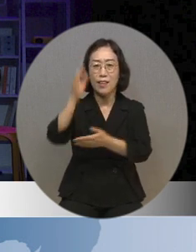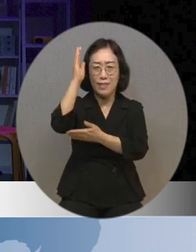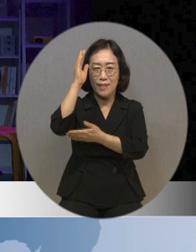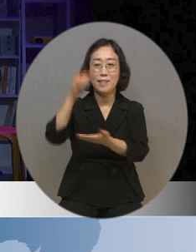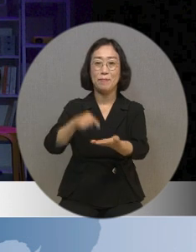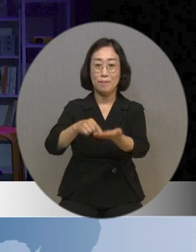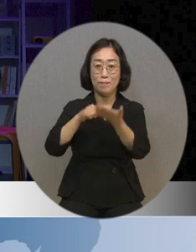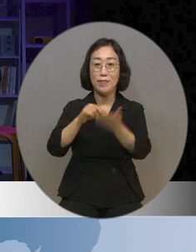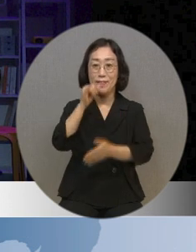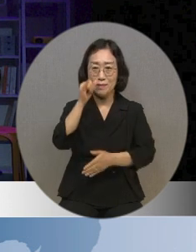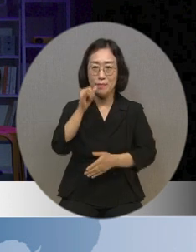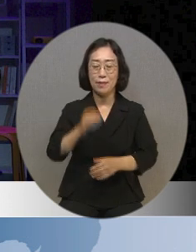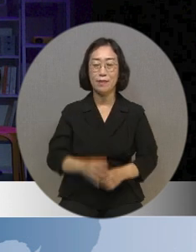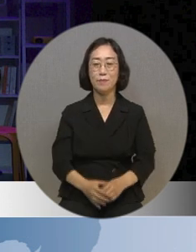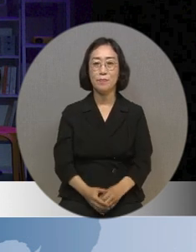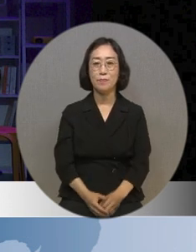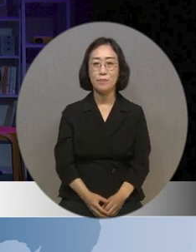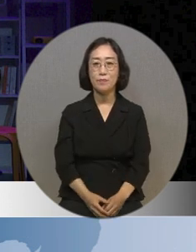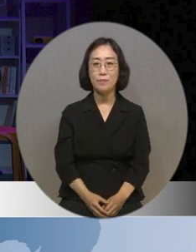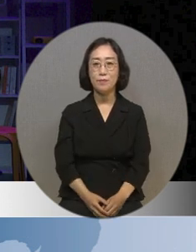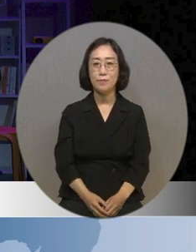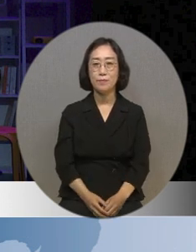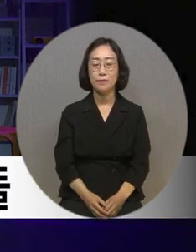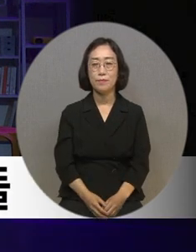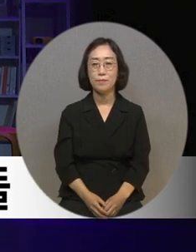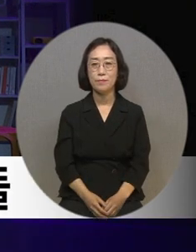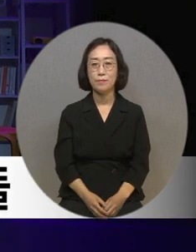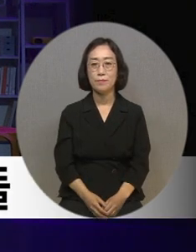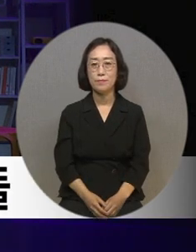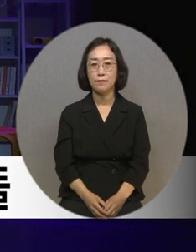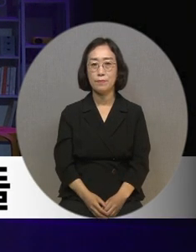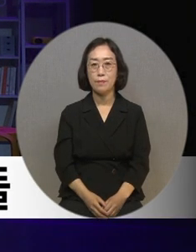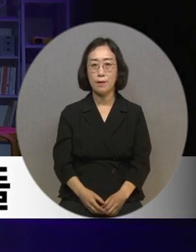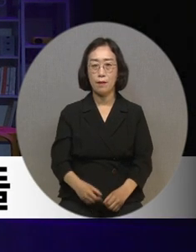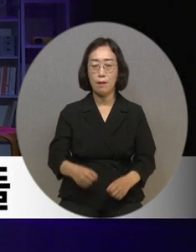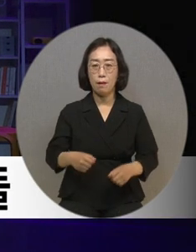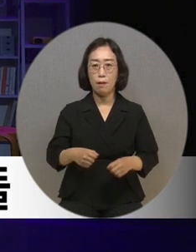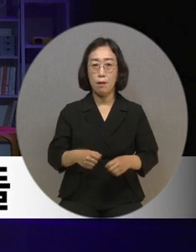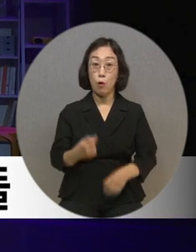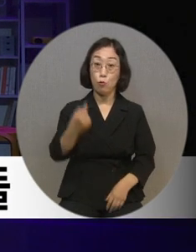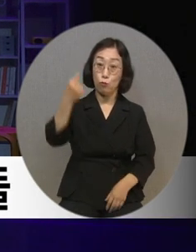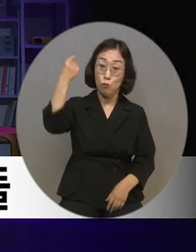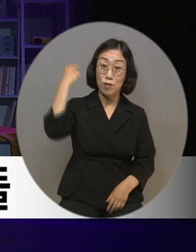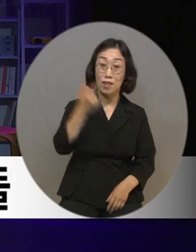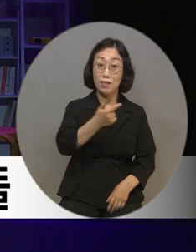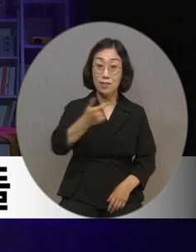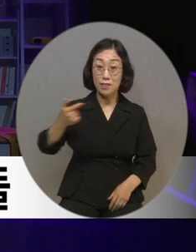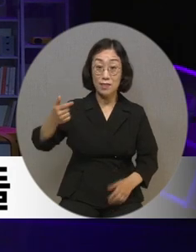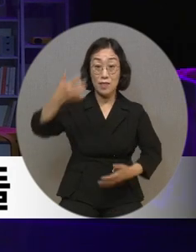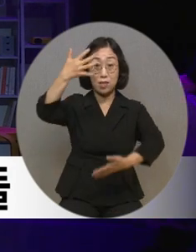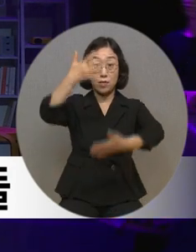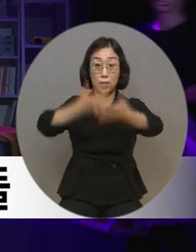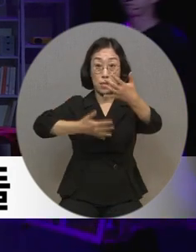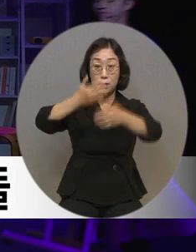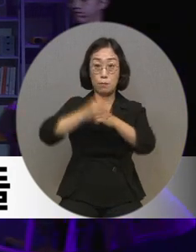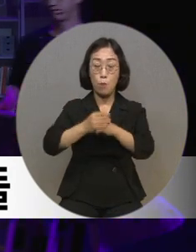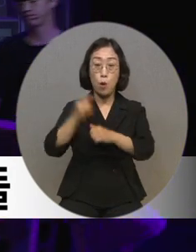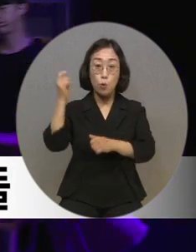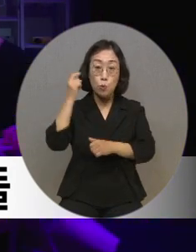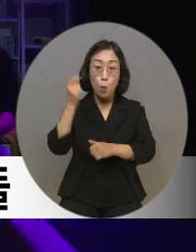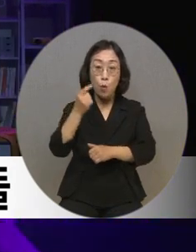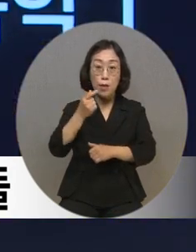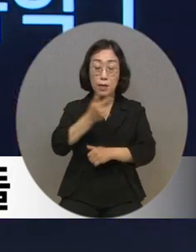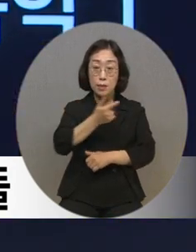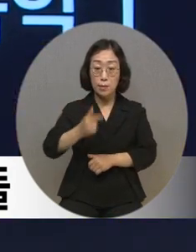전했습니다. 정유정 기자입니다. 배우들의 어깨 너머 커다란 스크린에는 배경음의 소리 크기